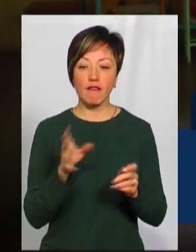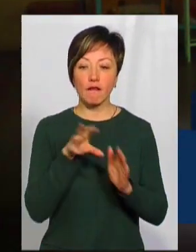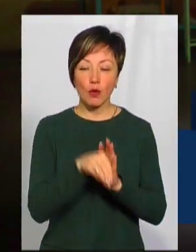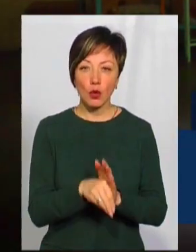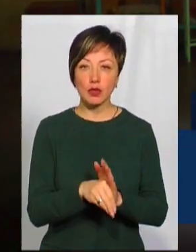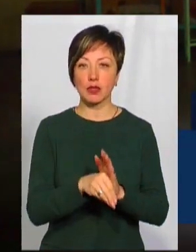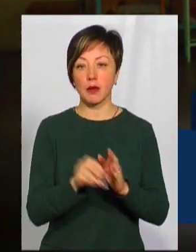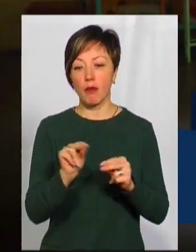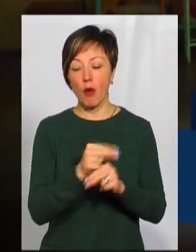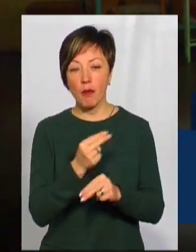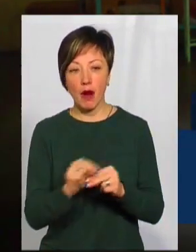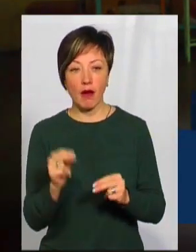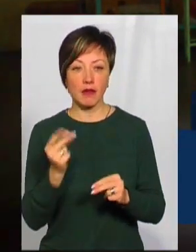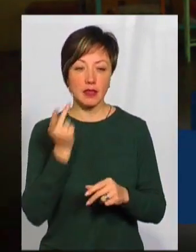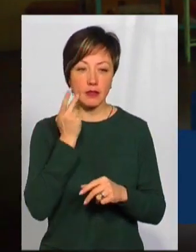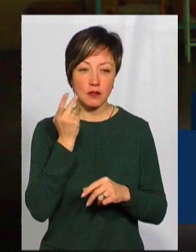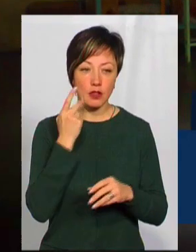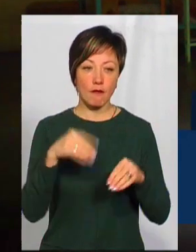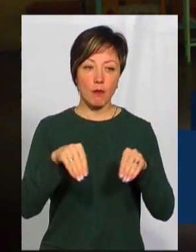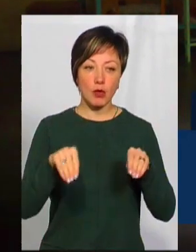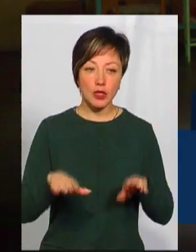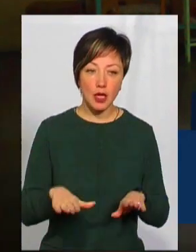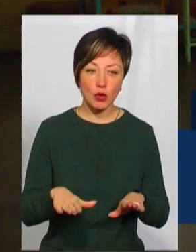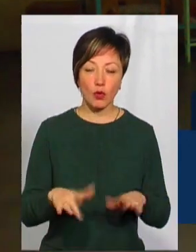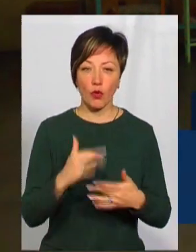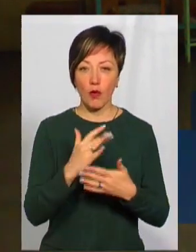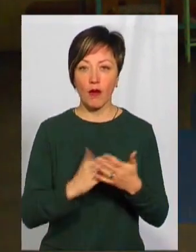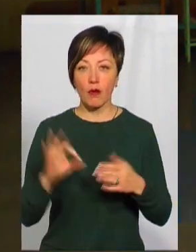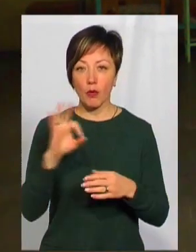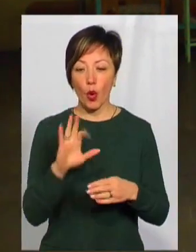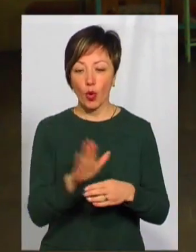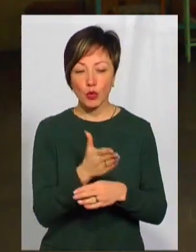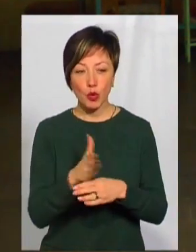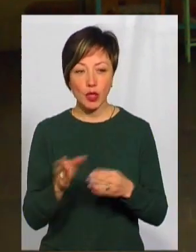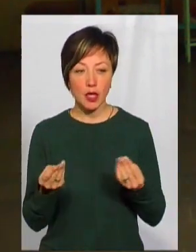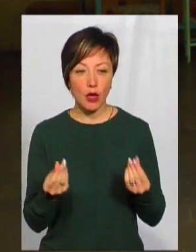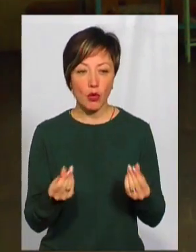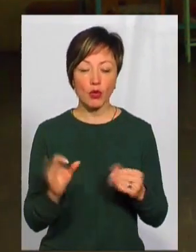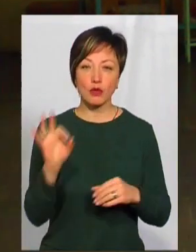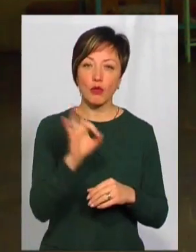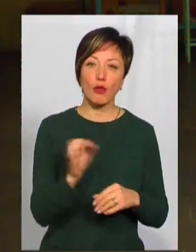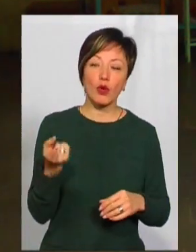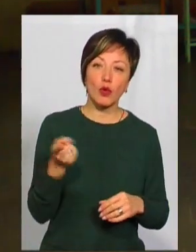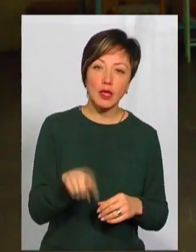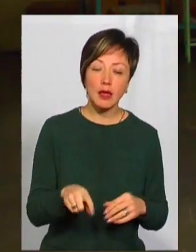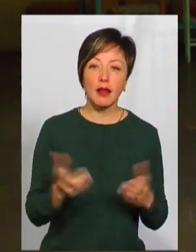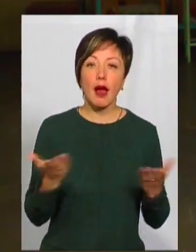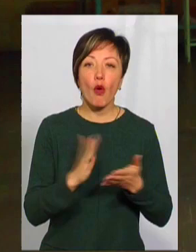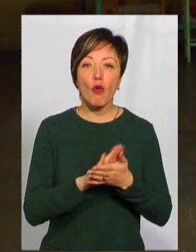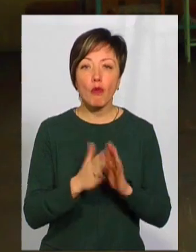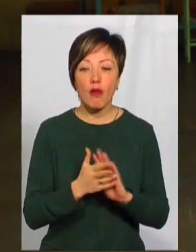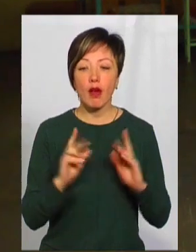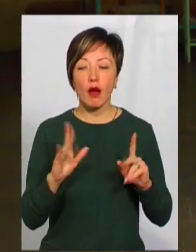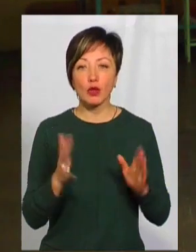разу якісь поправки в постанови з приводу розподілення коштів, з приводу того, на яких умовах і як